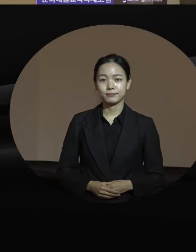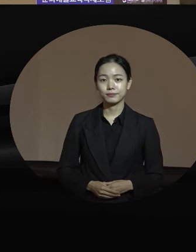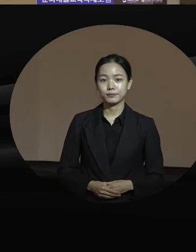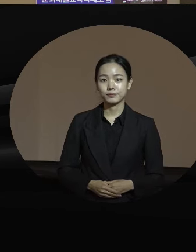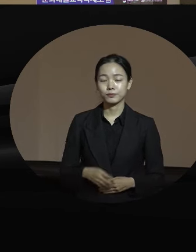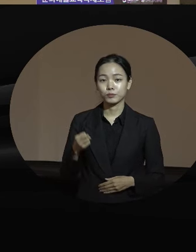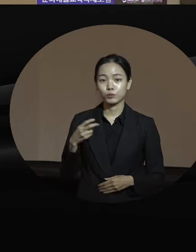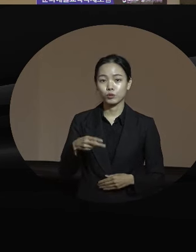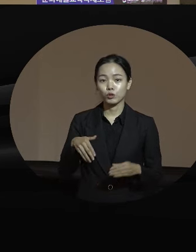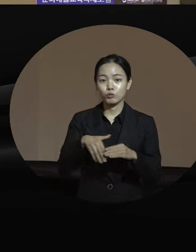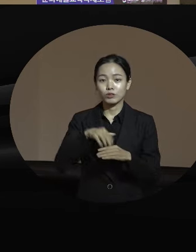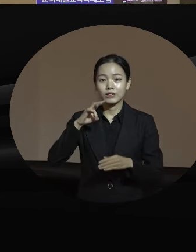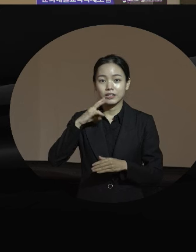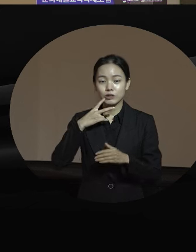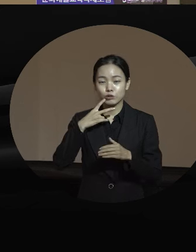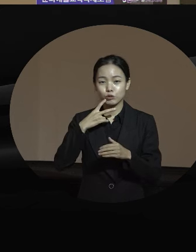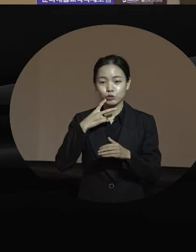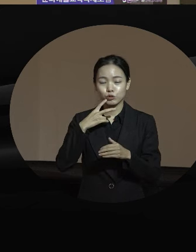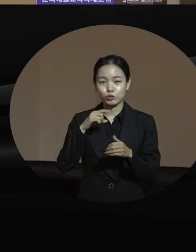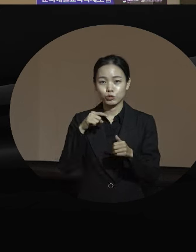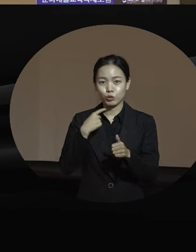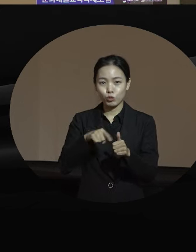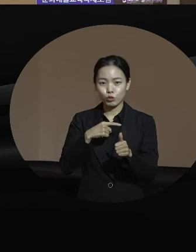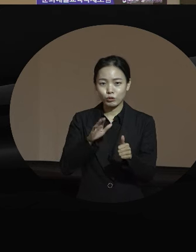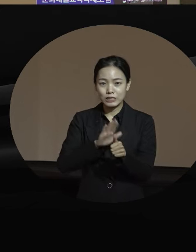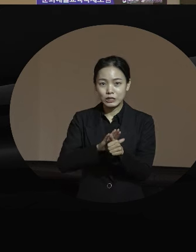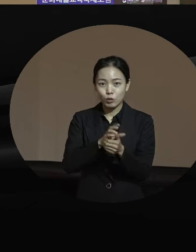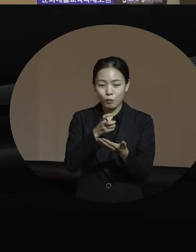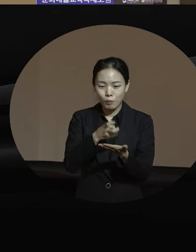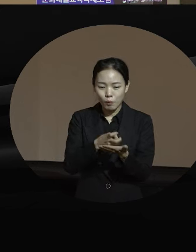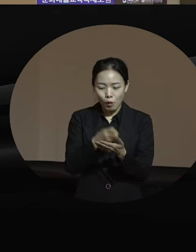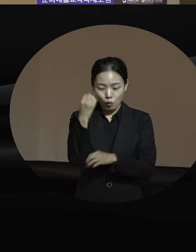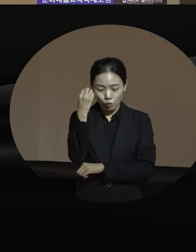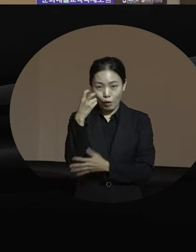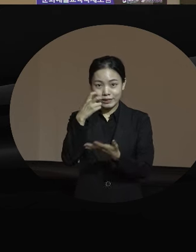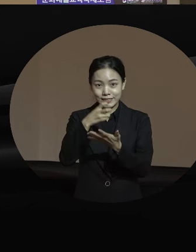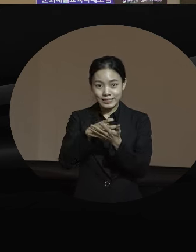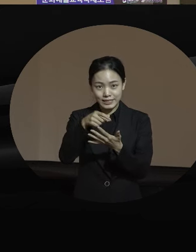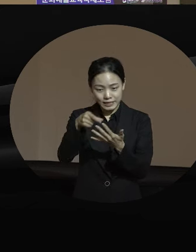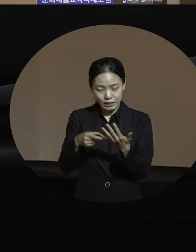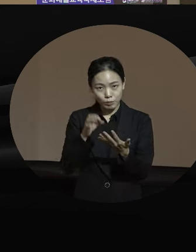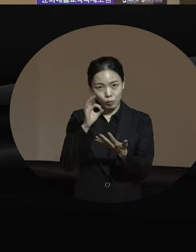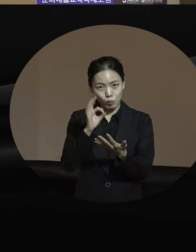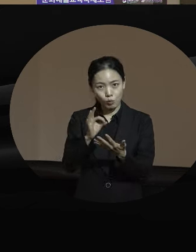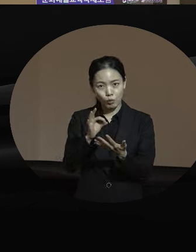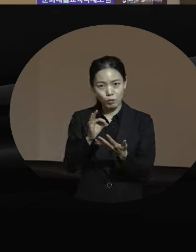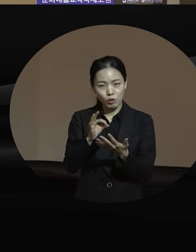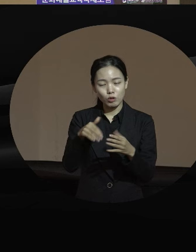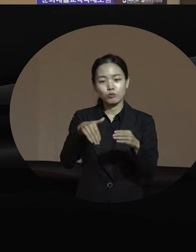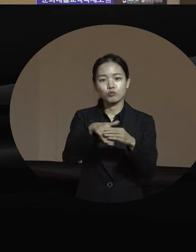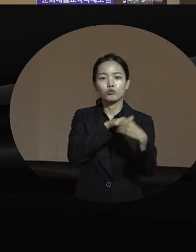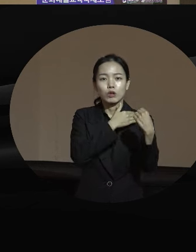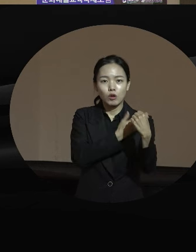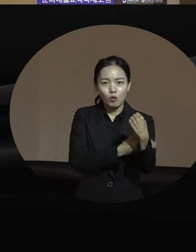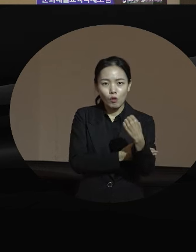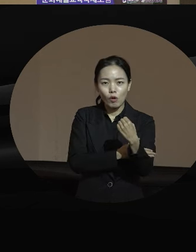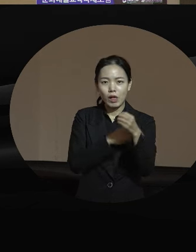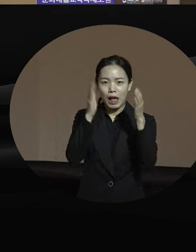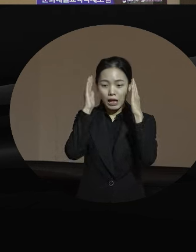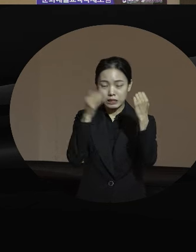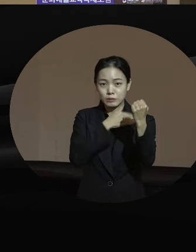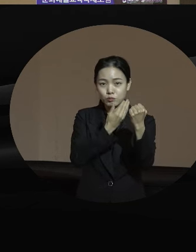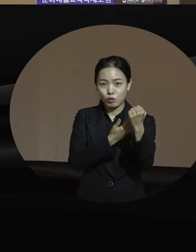또한 문화예술 교육 지원법의 기본 원칙에서도 모든 국민은 문화권과 학습권을 통해서 보편적인 문화예술 교육을 누릴 수